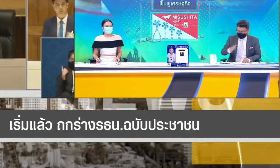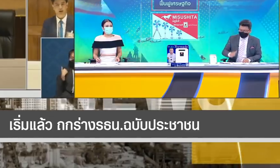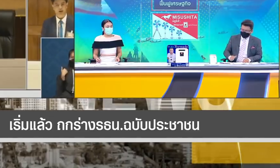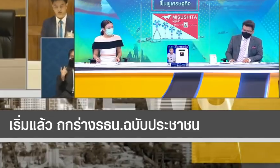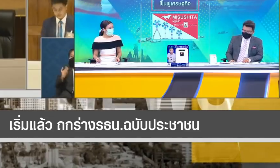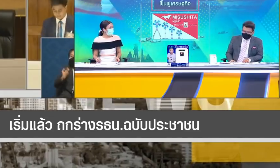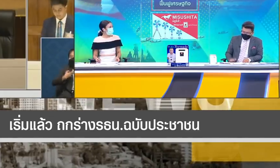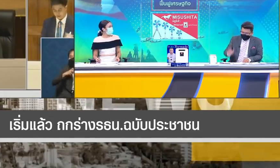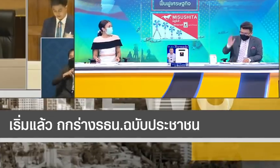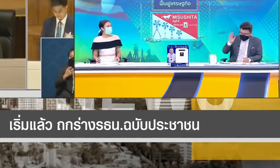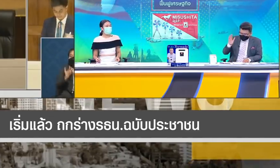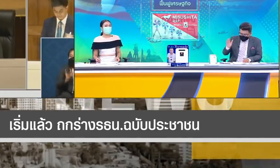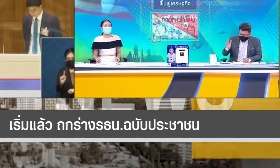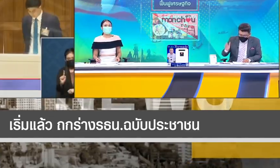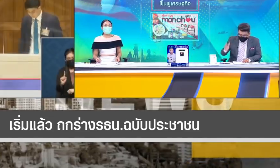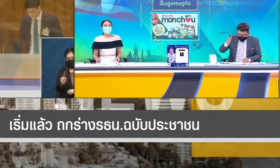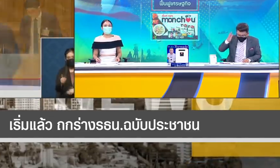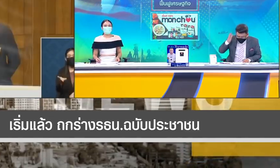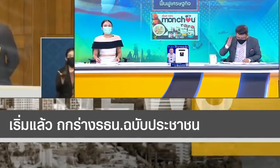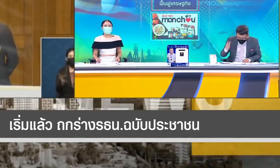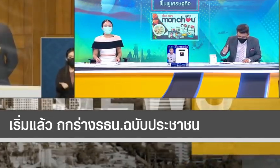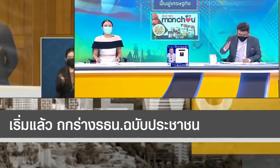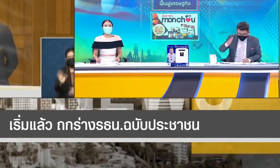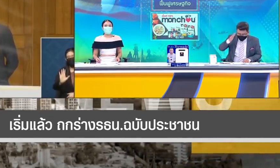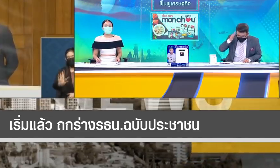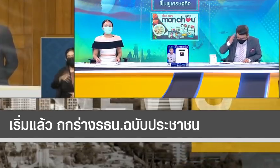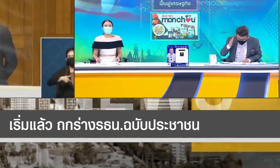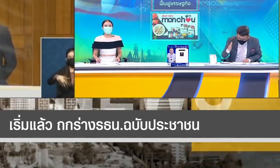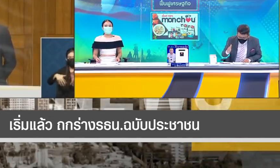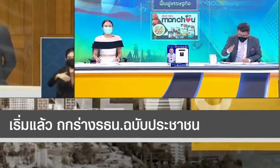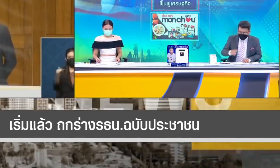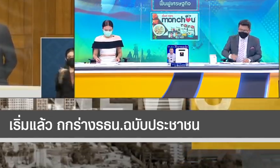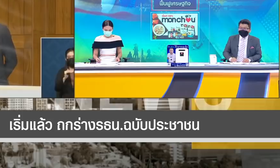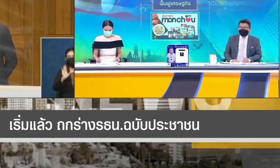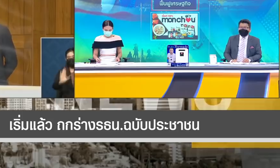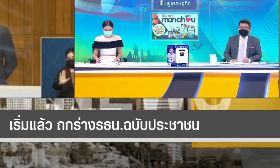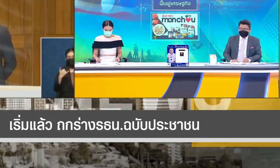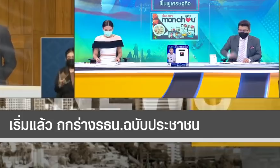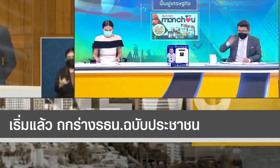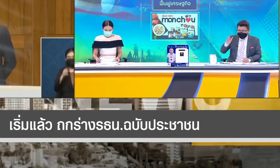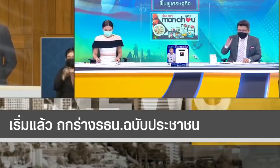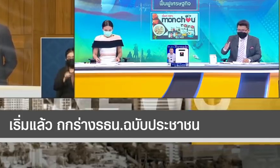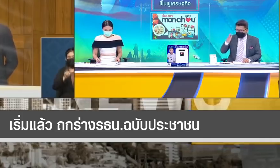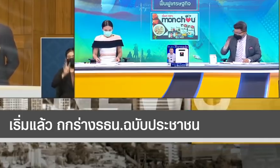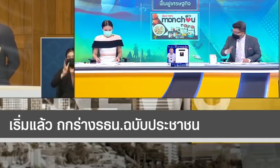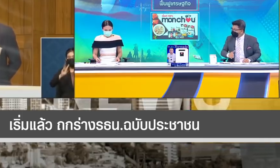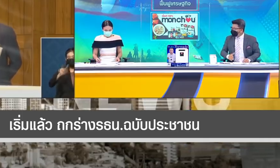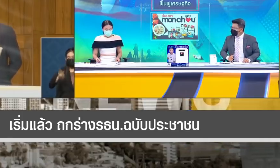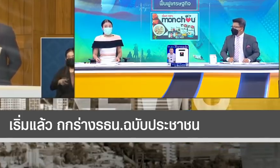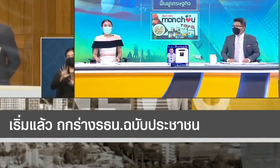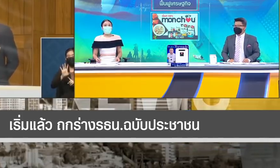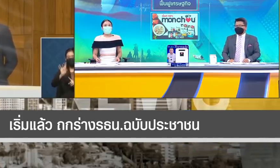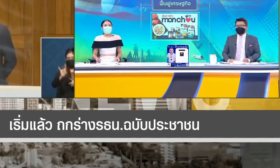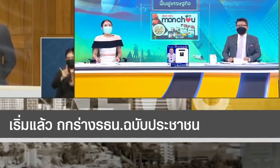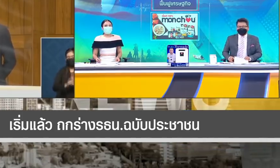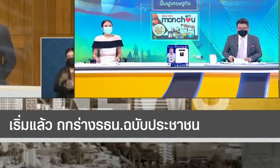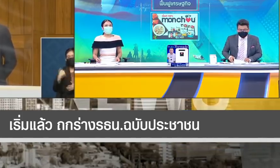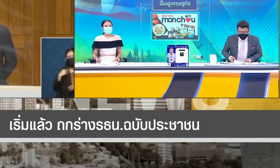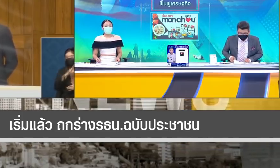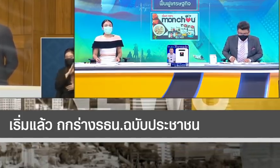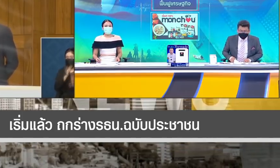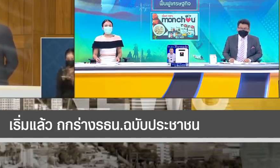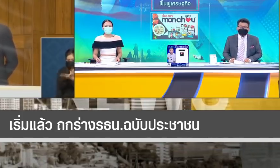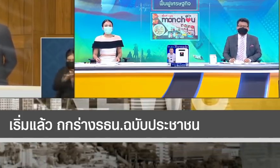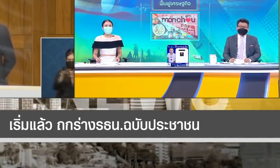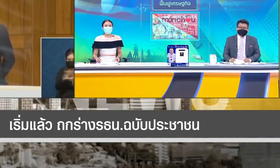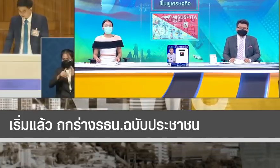ประยุทธ์ ที่ทำให้ประเทศเนี่ยเป็นโรคเป็นผู้ป่วยร้ายแรงคือไวรัสประยุทธ์ นะเดี๋ยวล